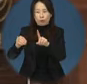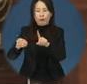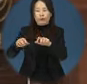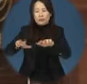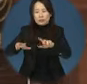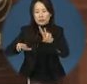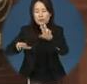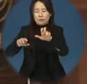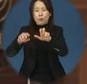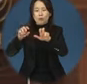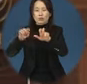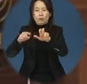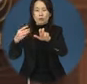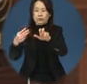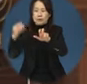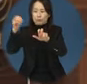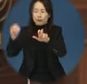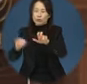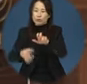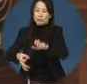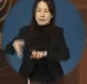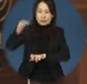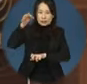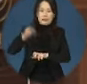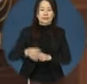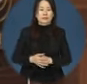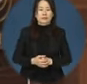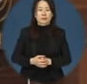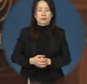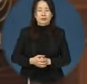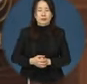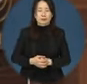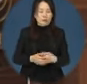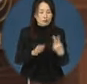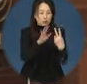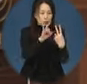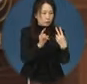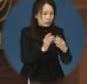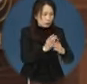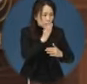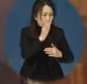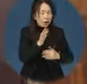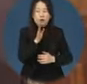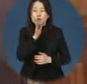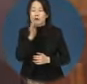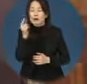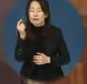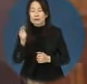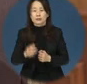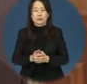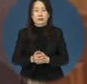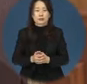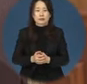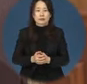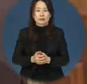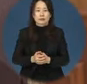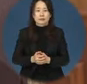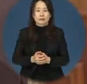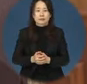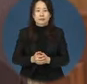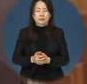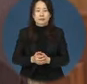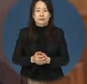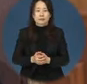했습니다 힙 1에서 25.3 으로 그랬습니다 그렇게 돼서 2번 없게 되네요 13조 이제 매까지 같이 이제 가는